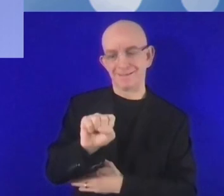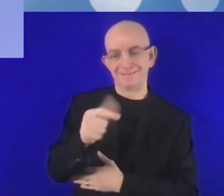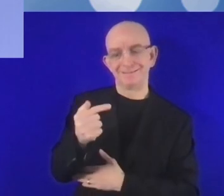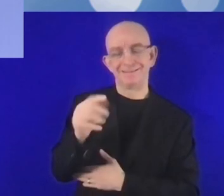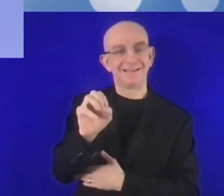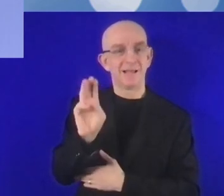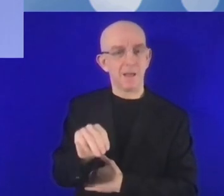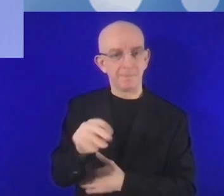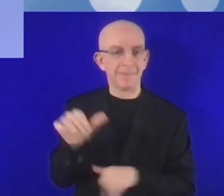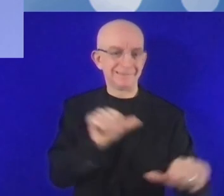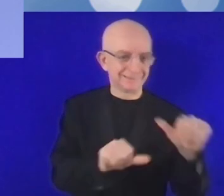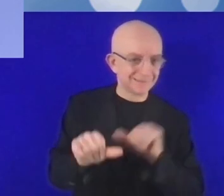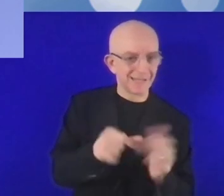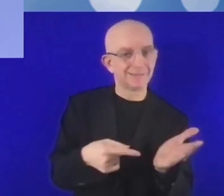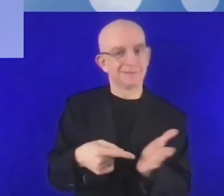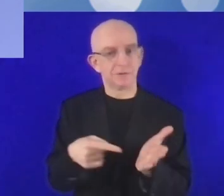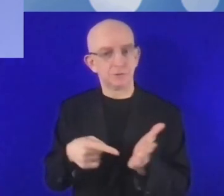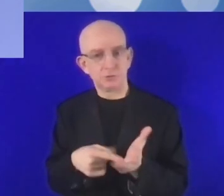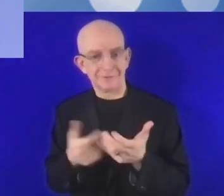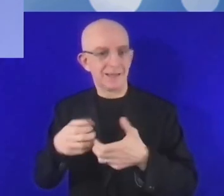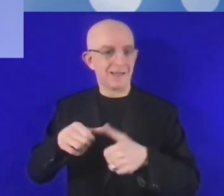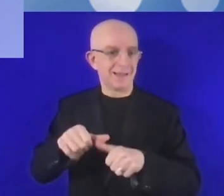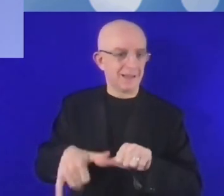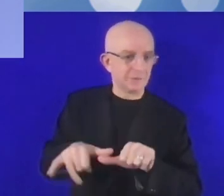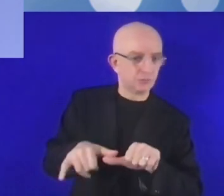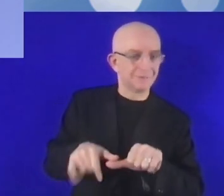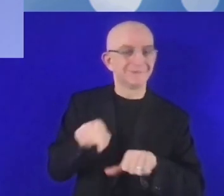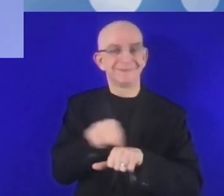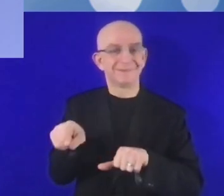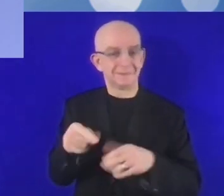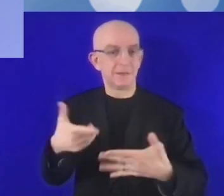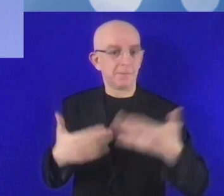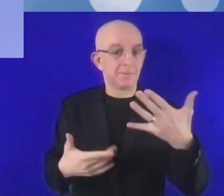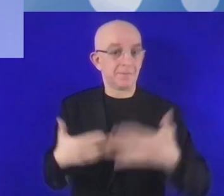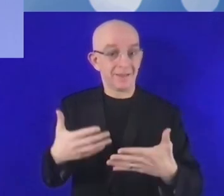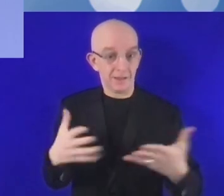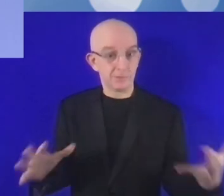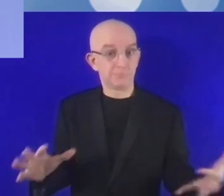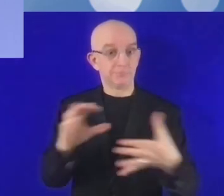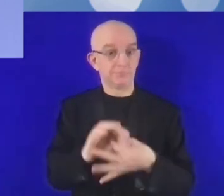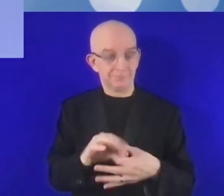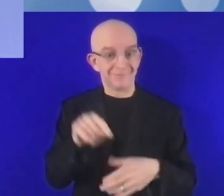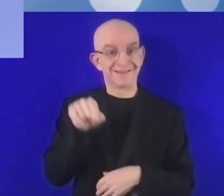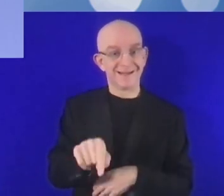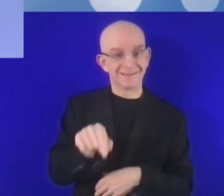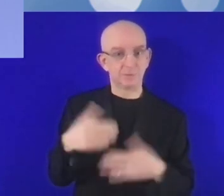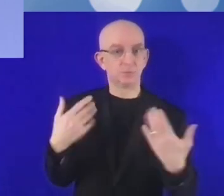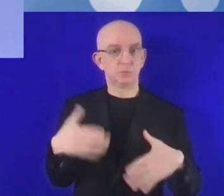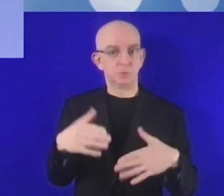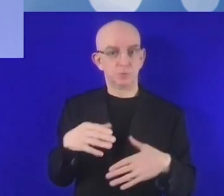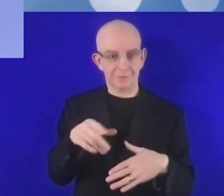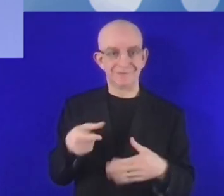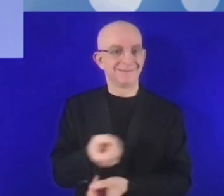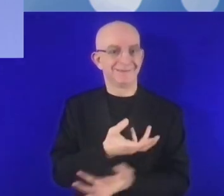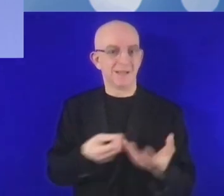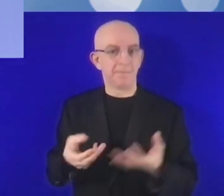工程和其他的科目都是非常重要的。我想这个里边应该加上艺术，加上音乐，这